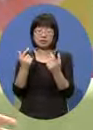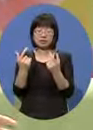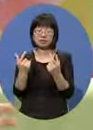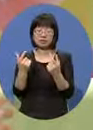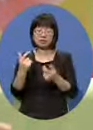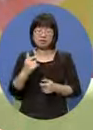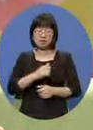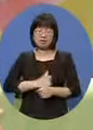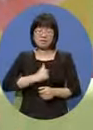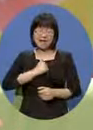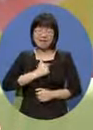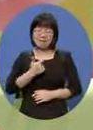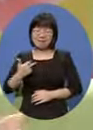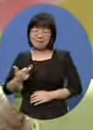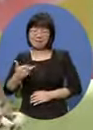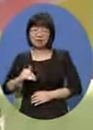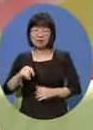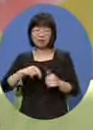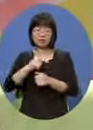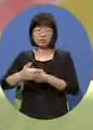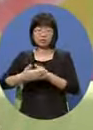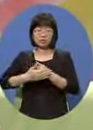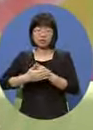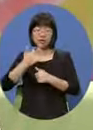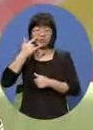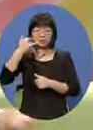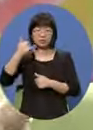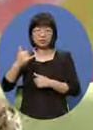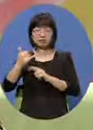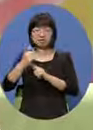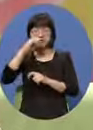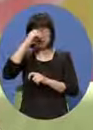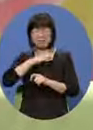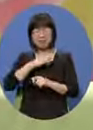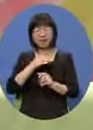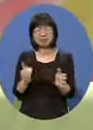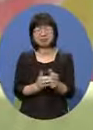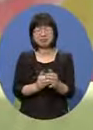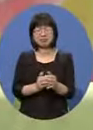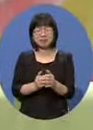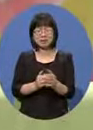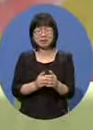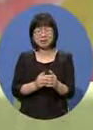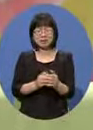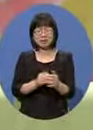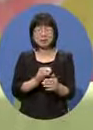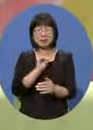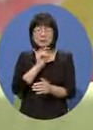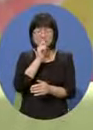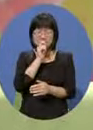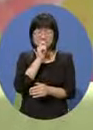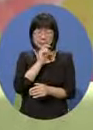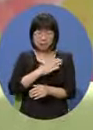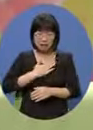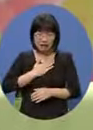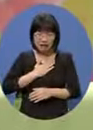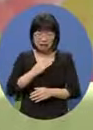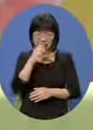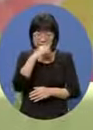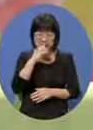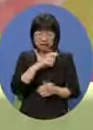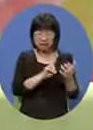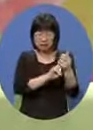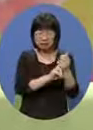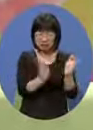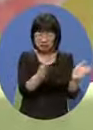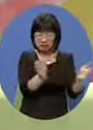가지고 있는데 주변에 있는 부모님, 날 도와줘야 네. 되는 부모님들이 그냥 덮고 가. 이렇게 네. 하면 아이들한테는 엄청난 그 배신이 될 수도 있고 더 큰